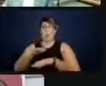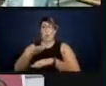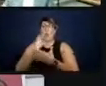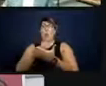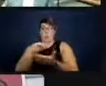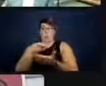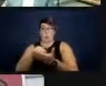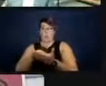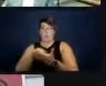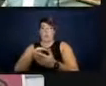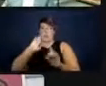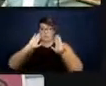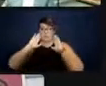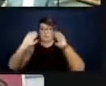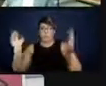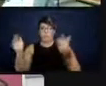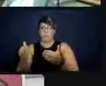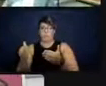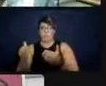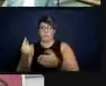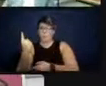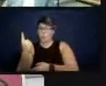kufanikiwa. Na